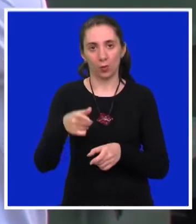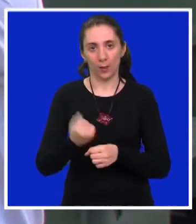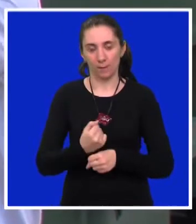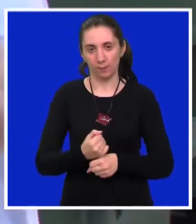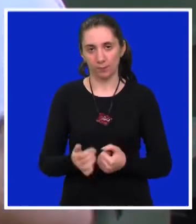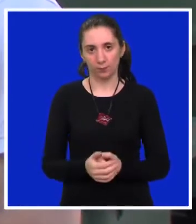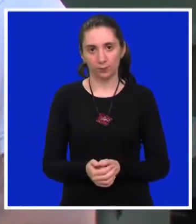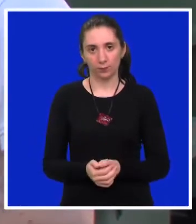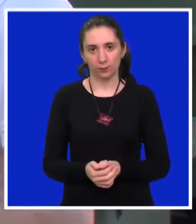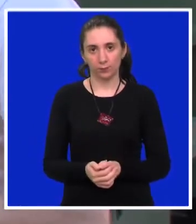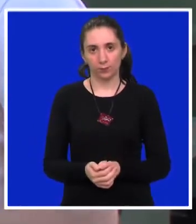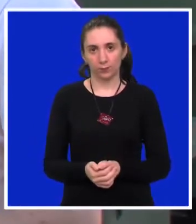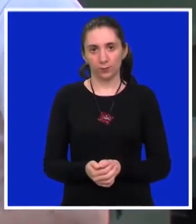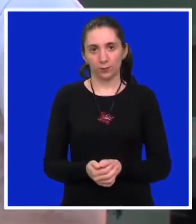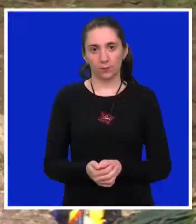tome.